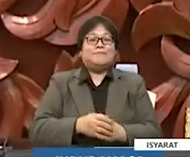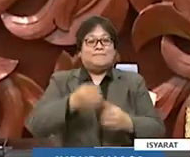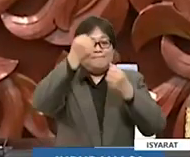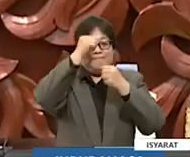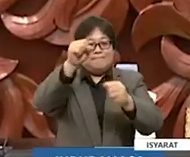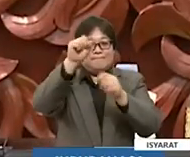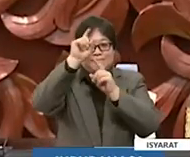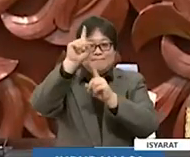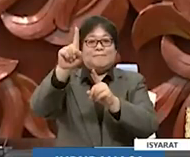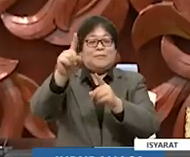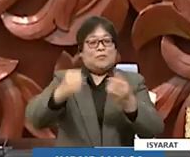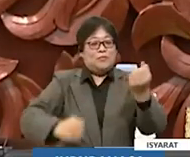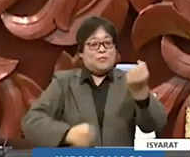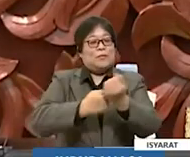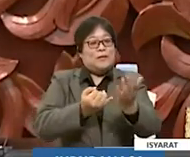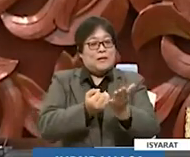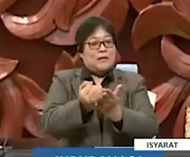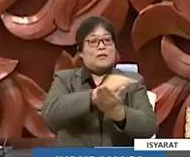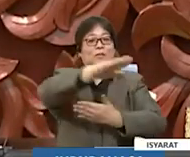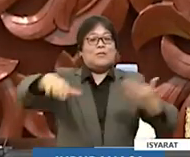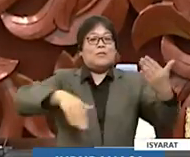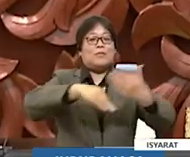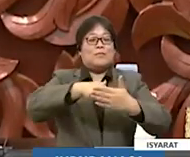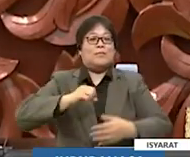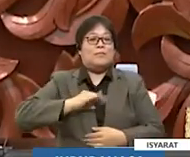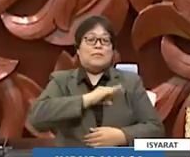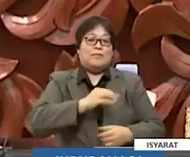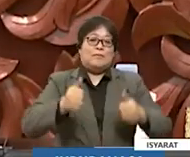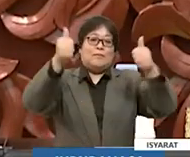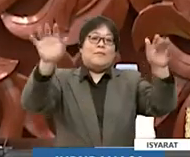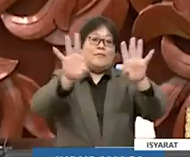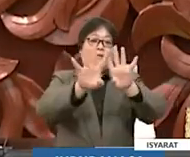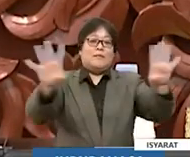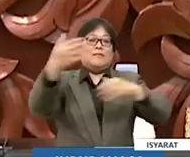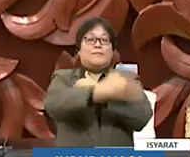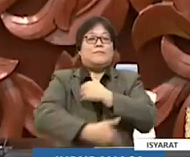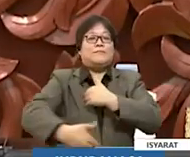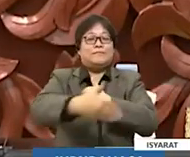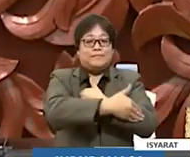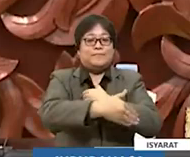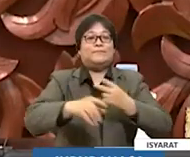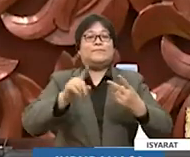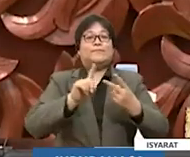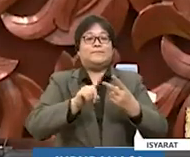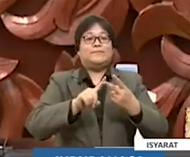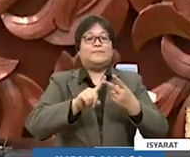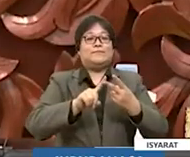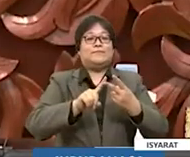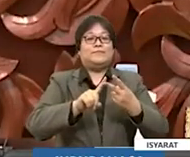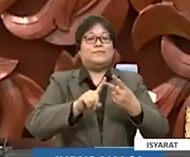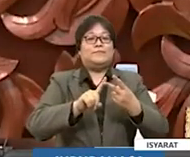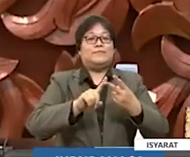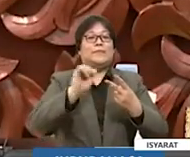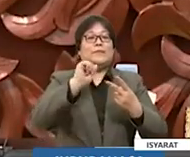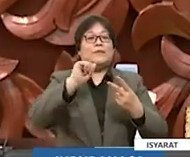setia dan sumbangan ikhlas semua petugas barisan hadapan negara, anggota perkhidmatan